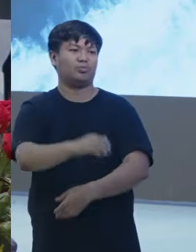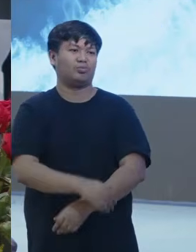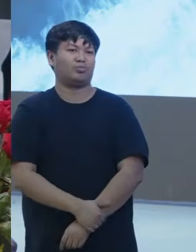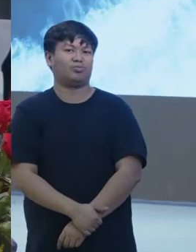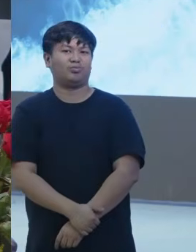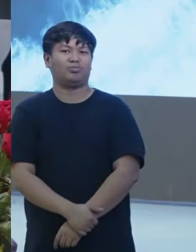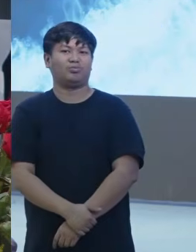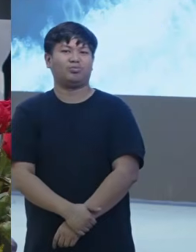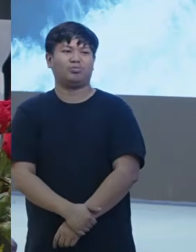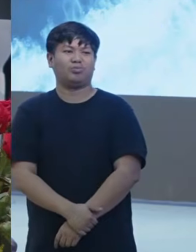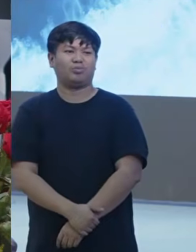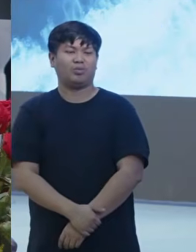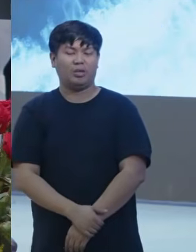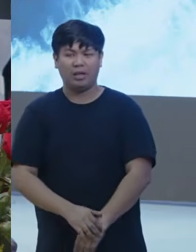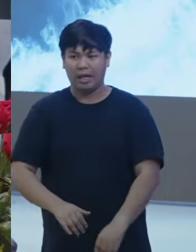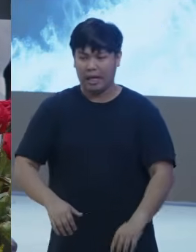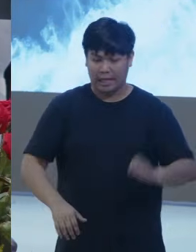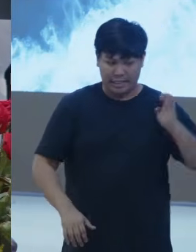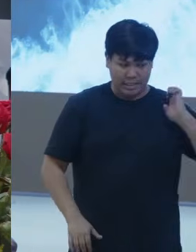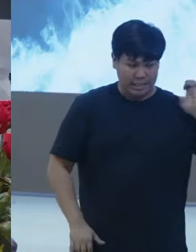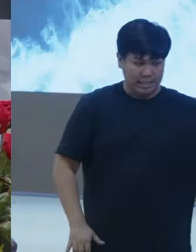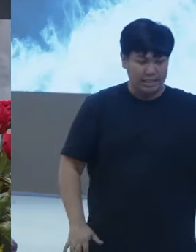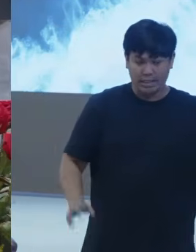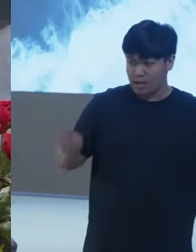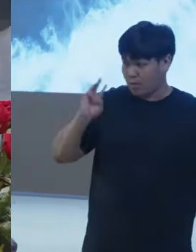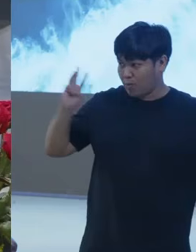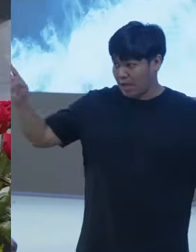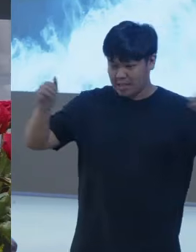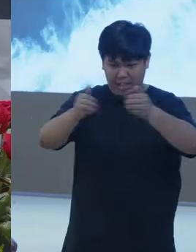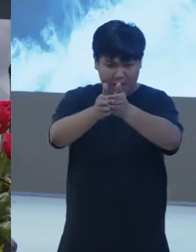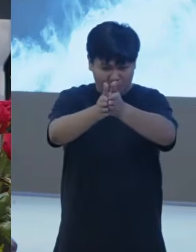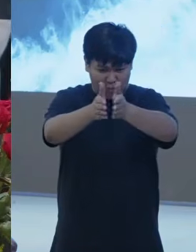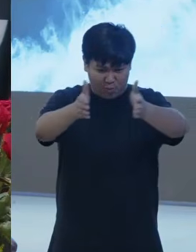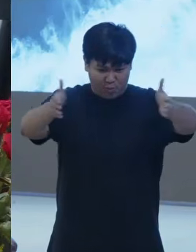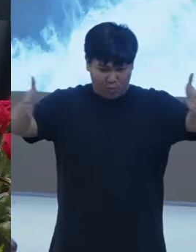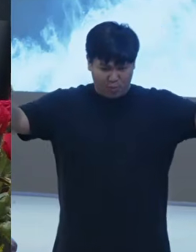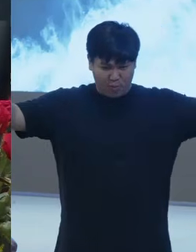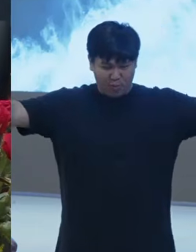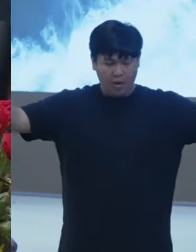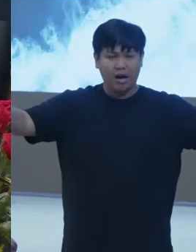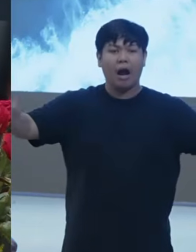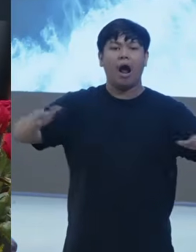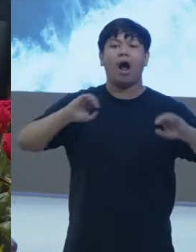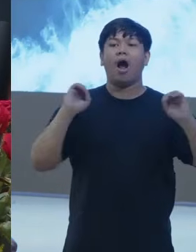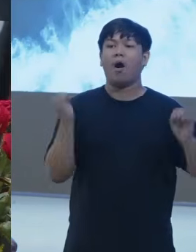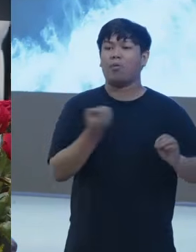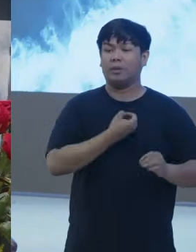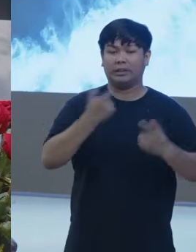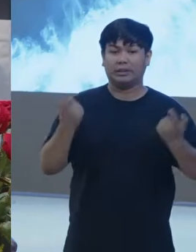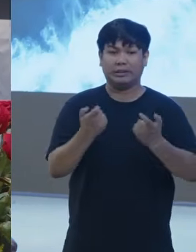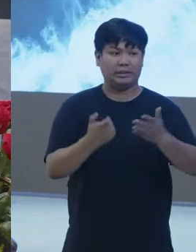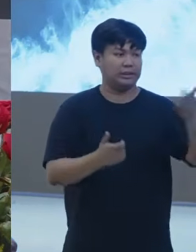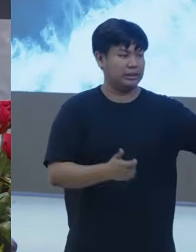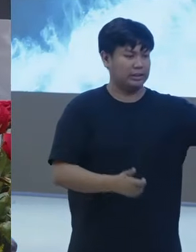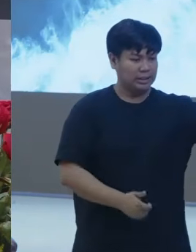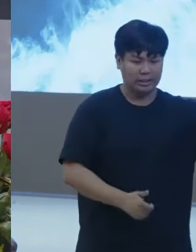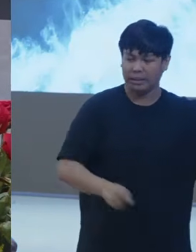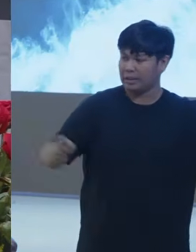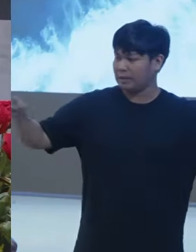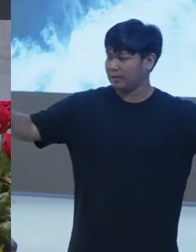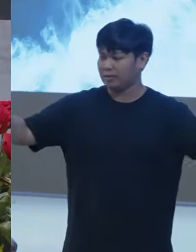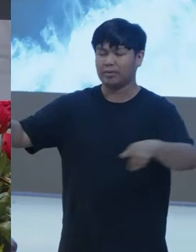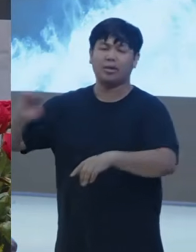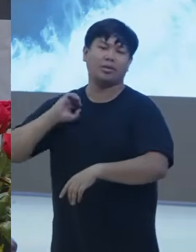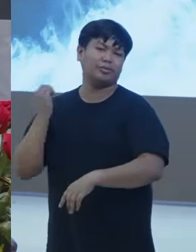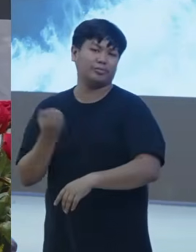So far as the east is from the west, so far does He remove our transgressions from us. Tayo